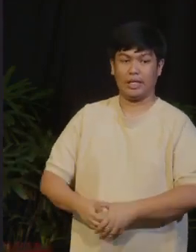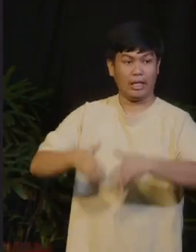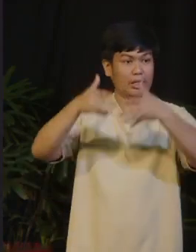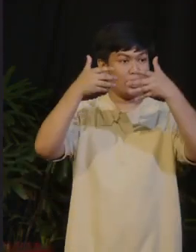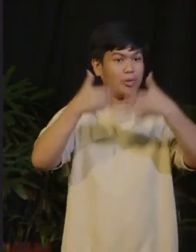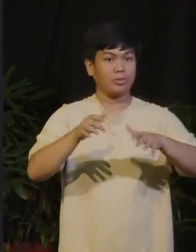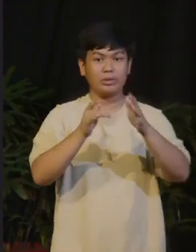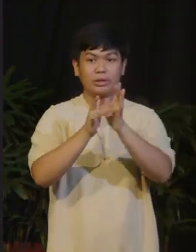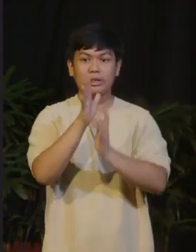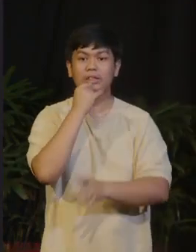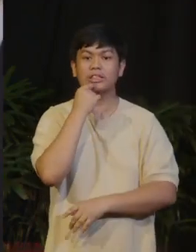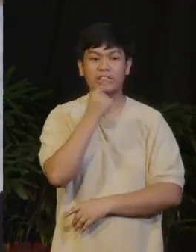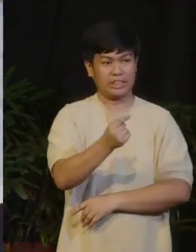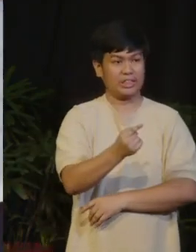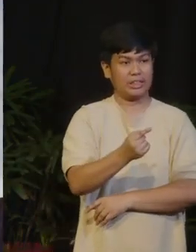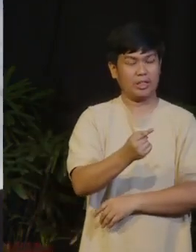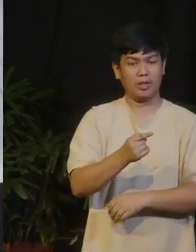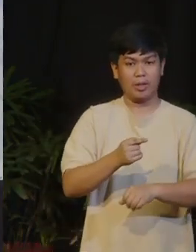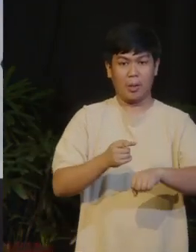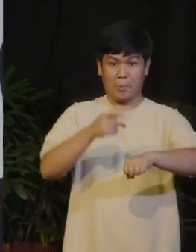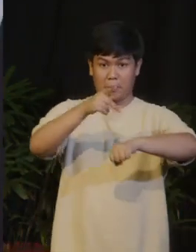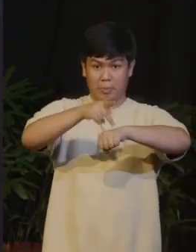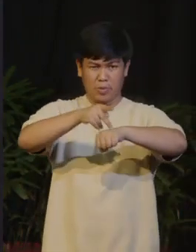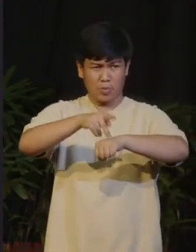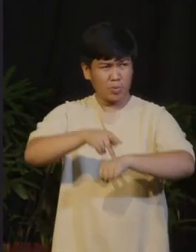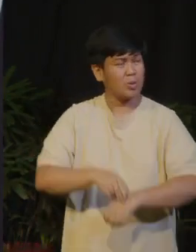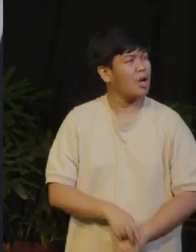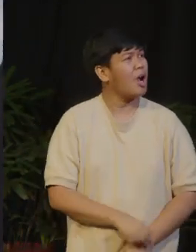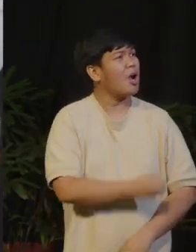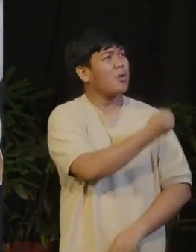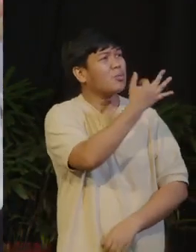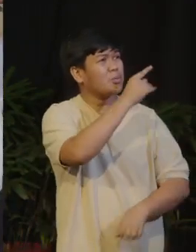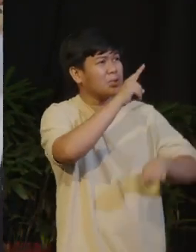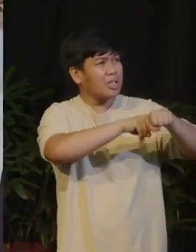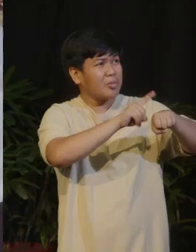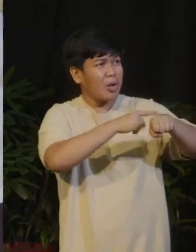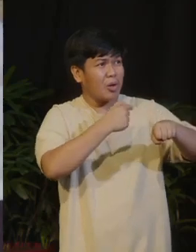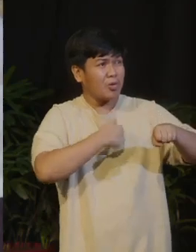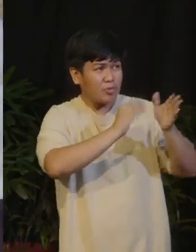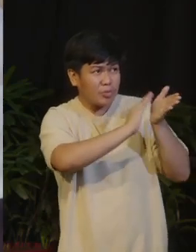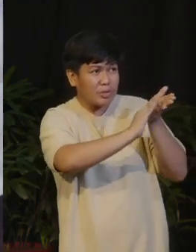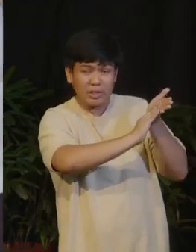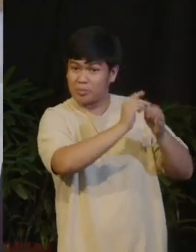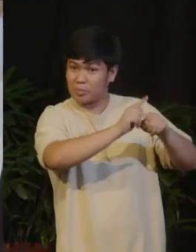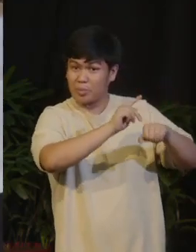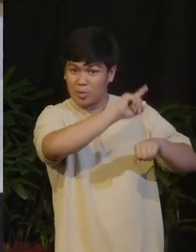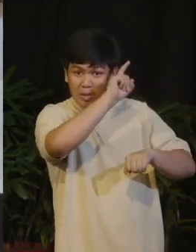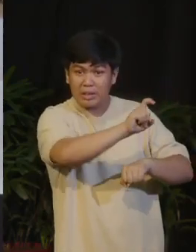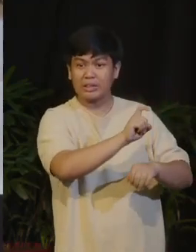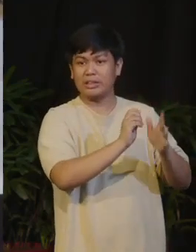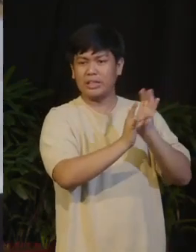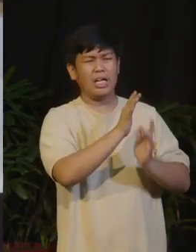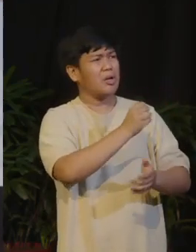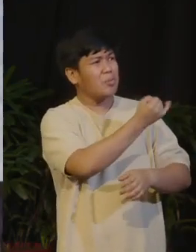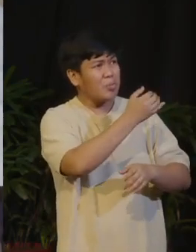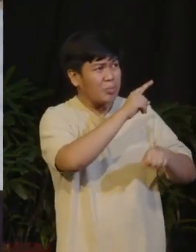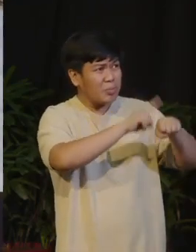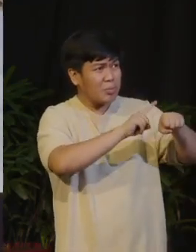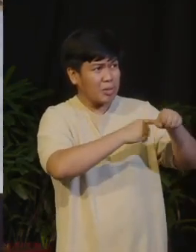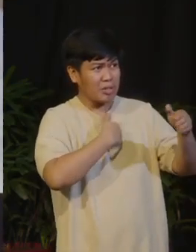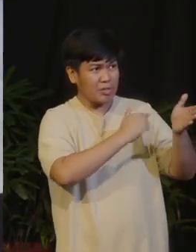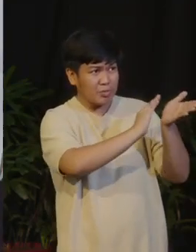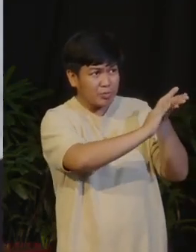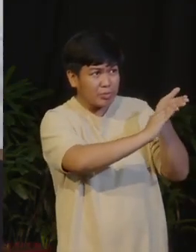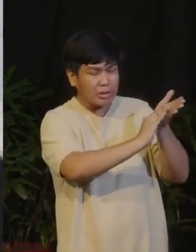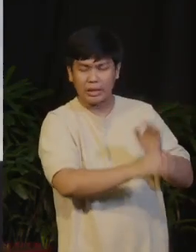lahat ni Jesus yun, sabi ni Pedro sa kanya, ilang beses ba ako kailangan magpatawad, Panginoon? 7 times? Ang sabi ng